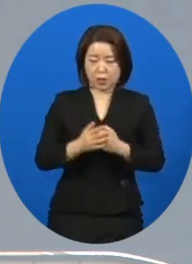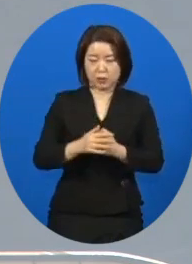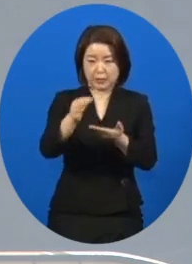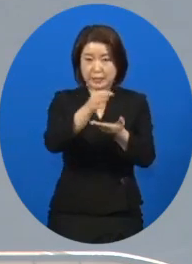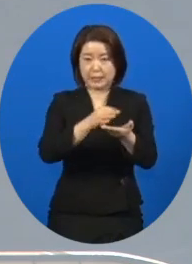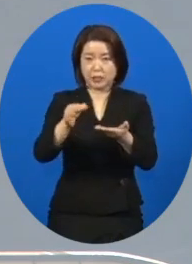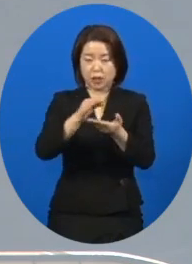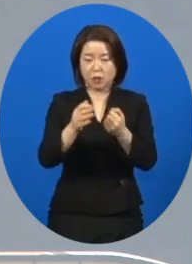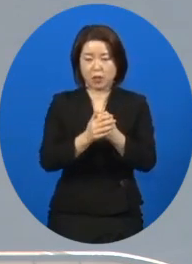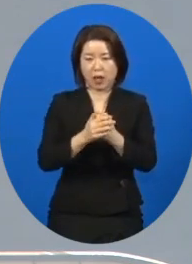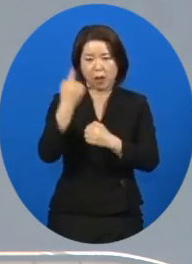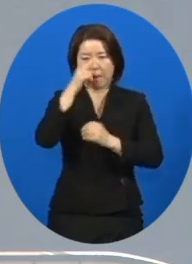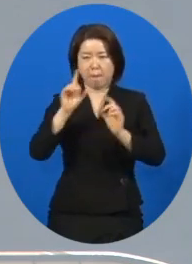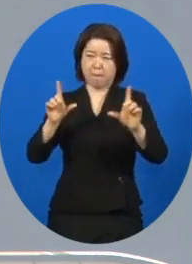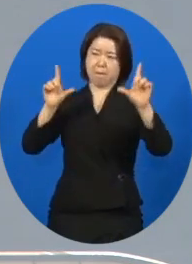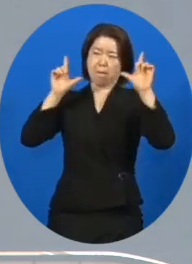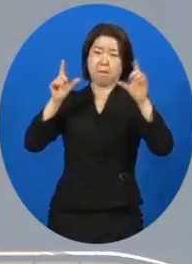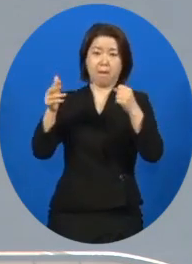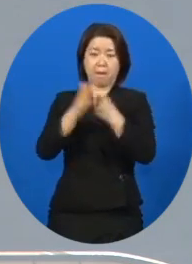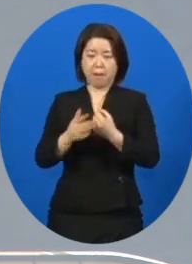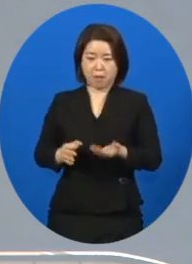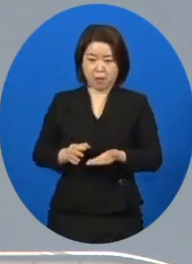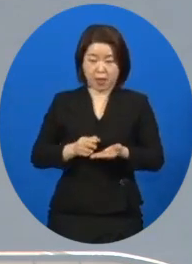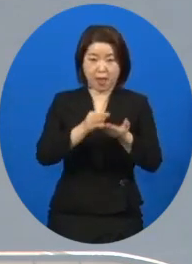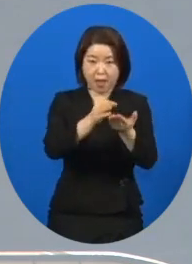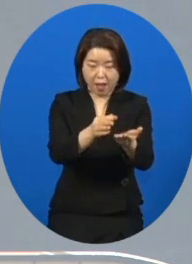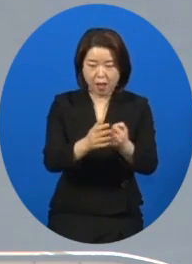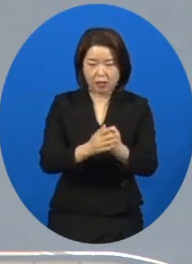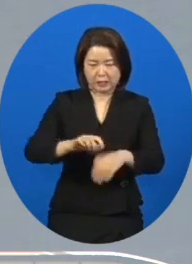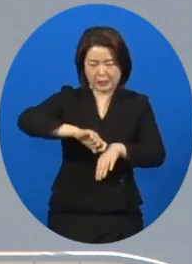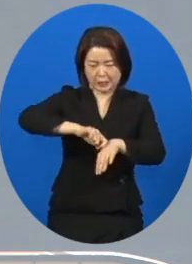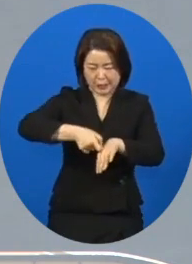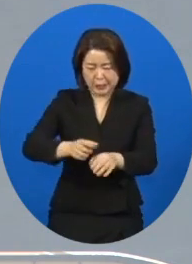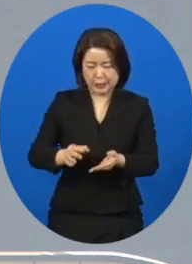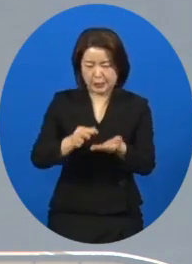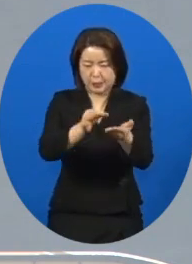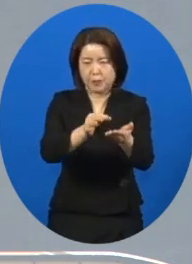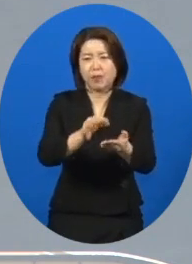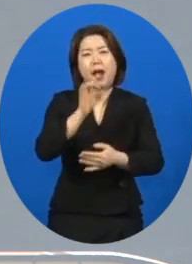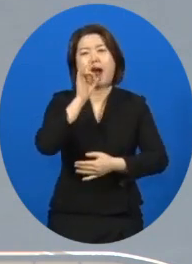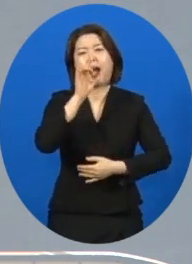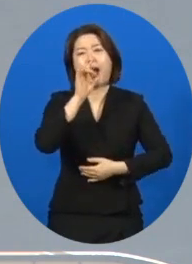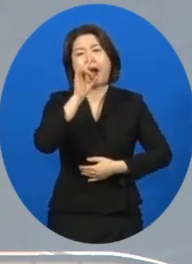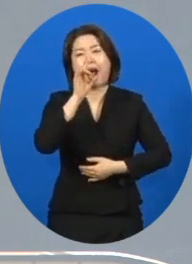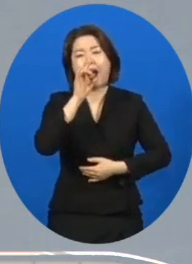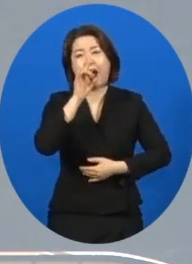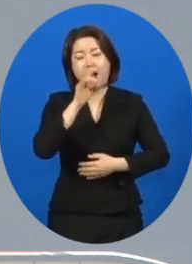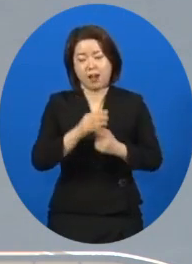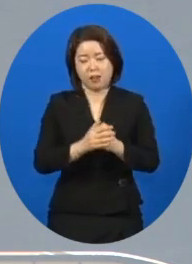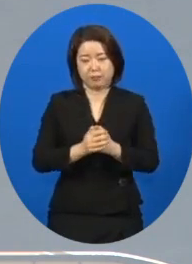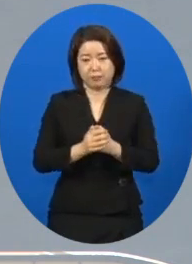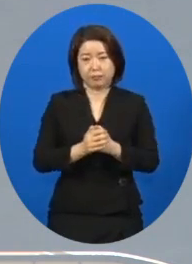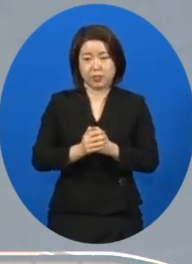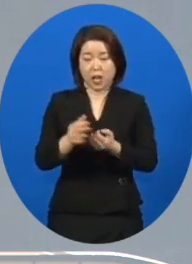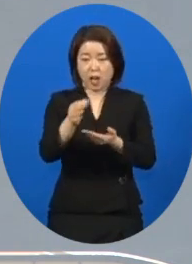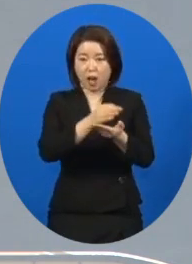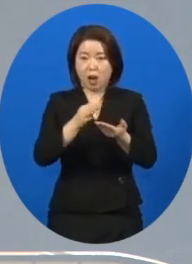헌금을 체면 때문에 하거나 억지로 해서는 안 된다고, 헌금은